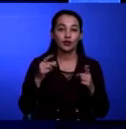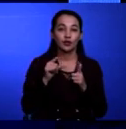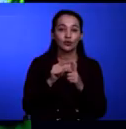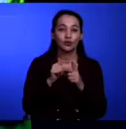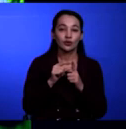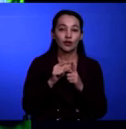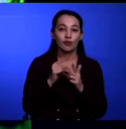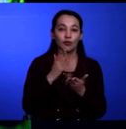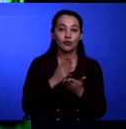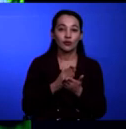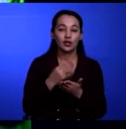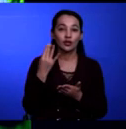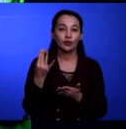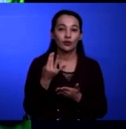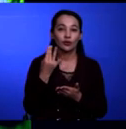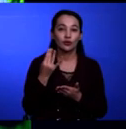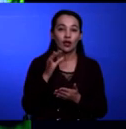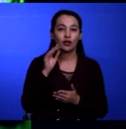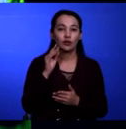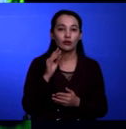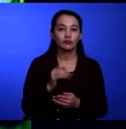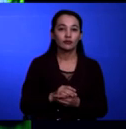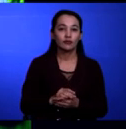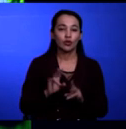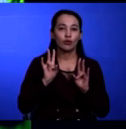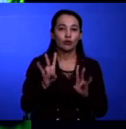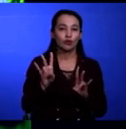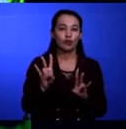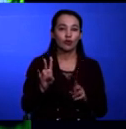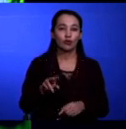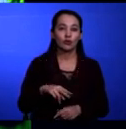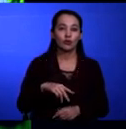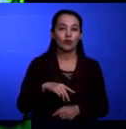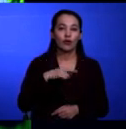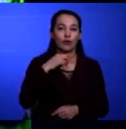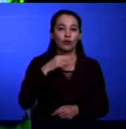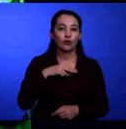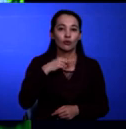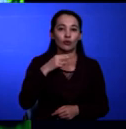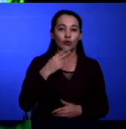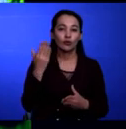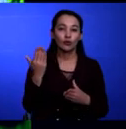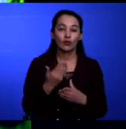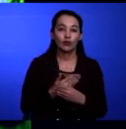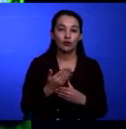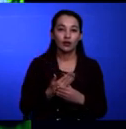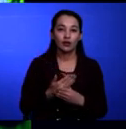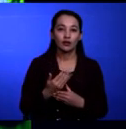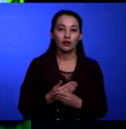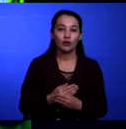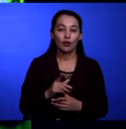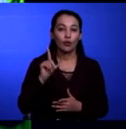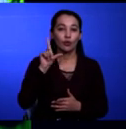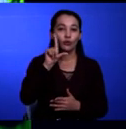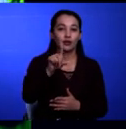so'zlar kiritilgan. Hikoyangizda to'xtang, ogoh bo'ling, yordamlashing.